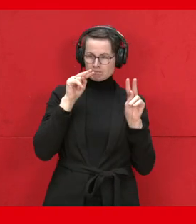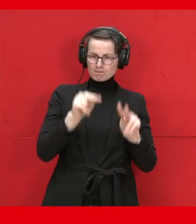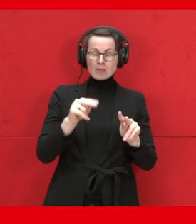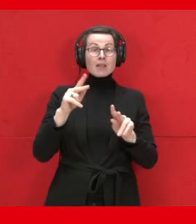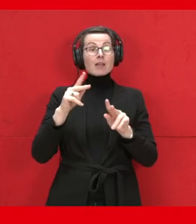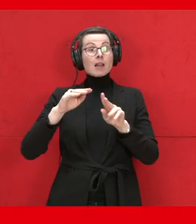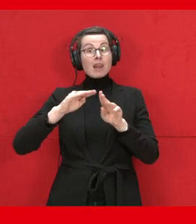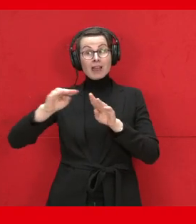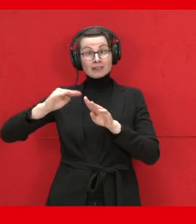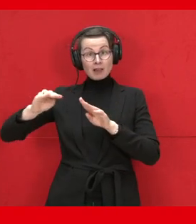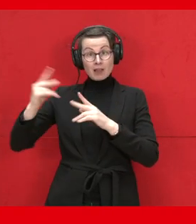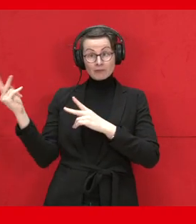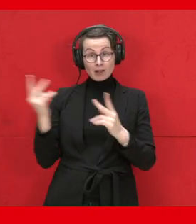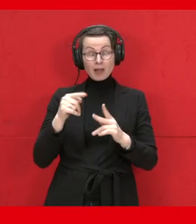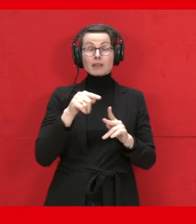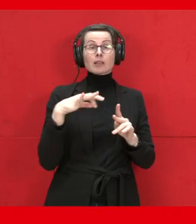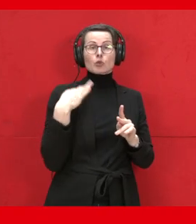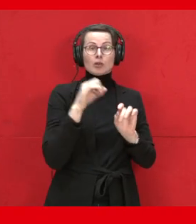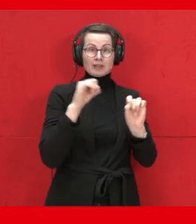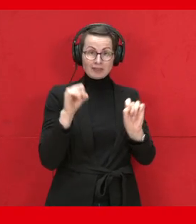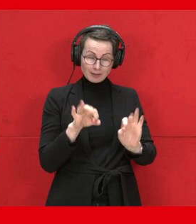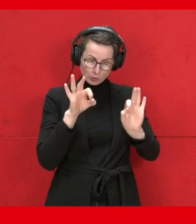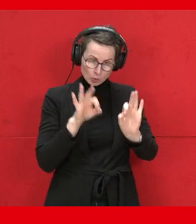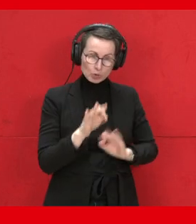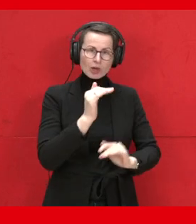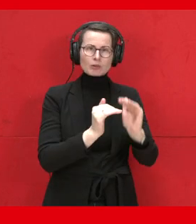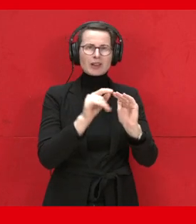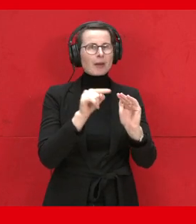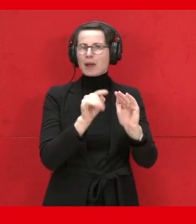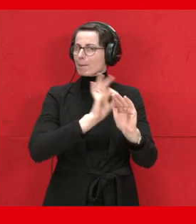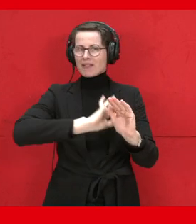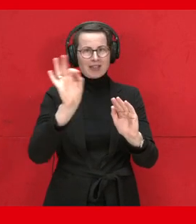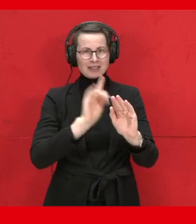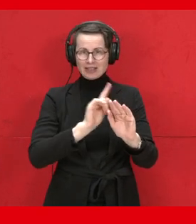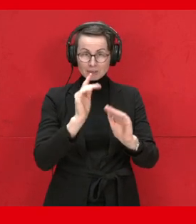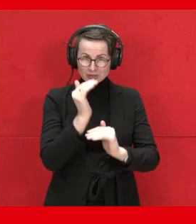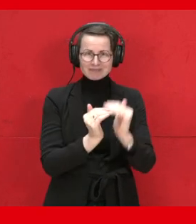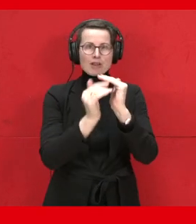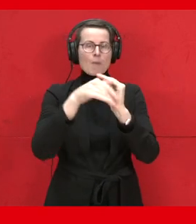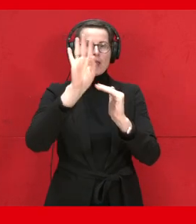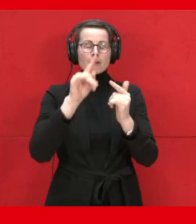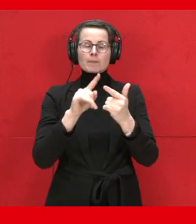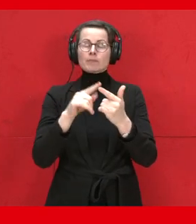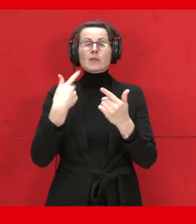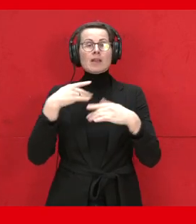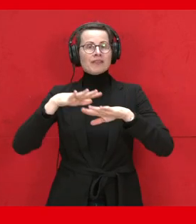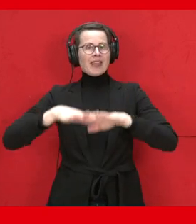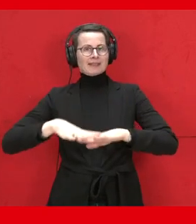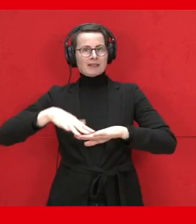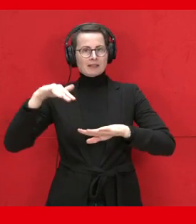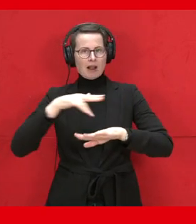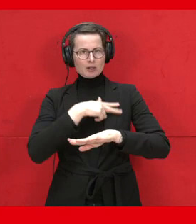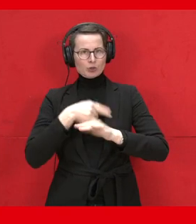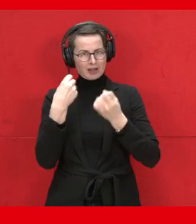als viele andere, aber dass es noch besser werden muss. Dass wir ein Netz hatten, das soziale Sicherheit gegeben hat, zumindest zu